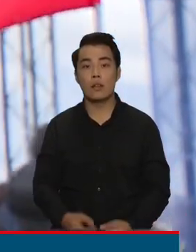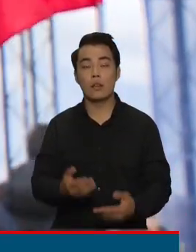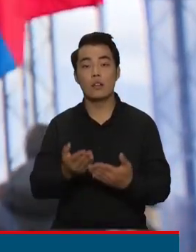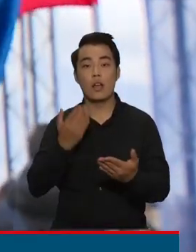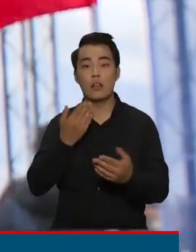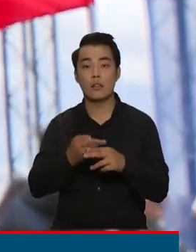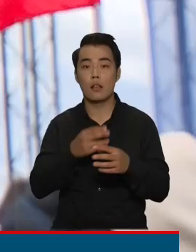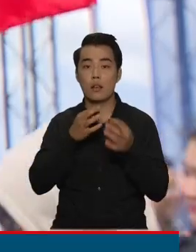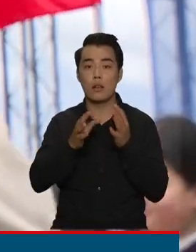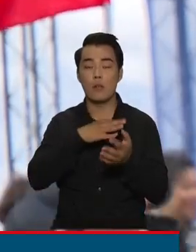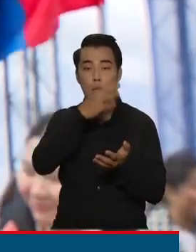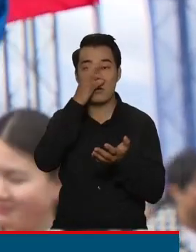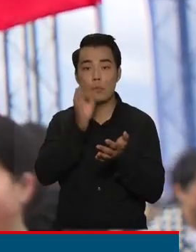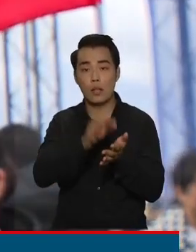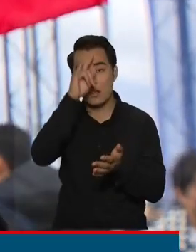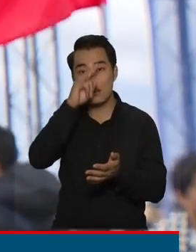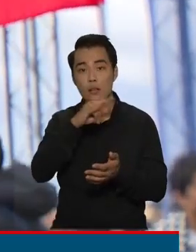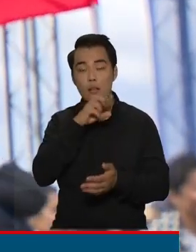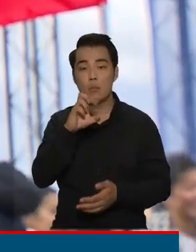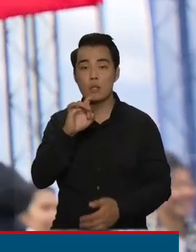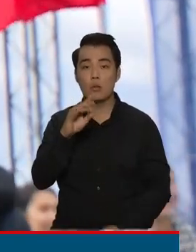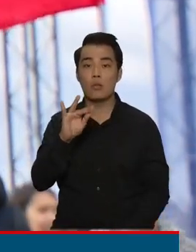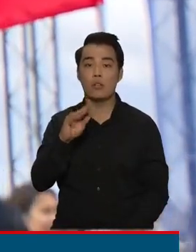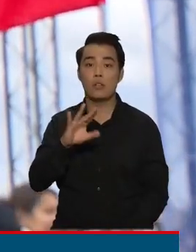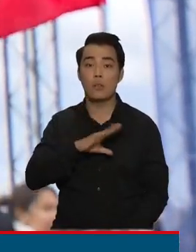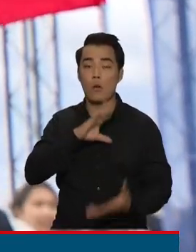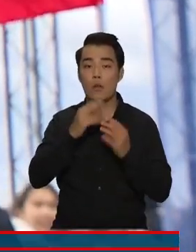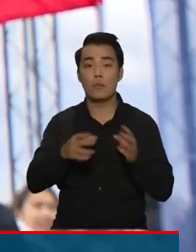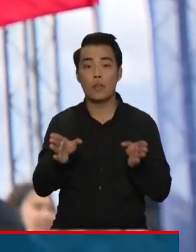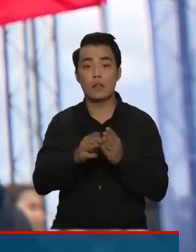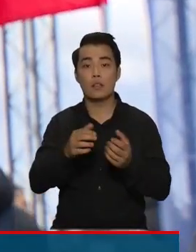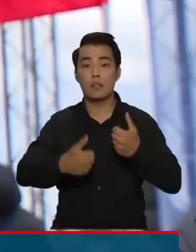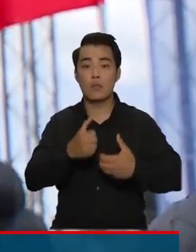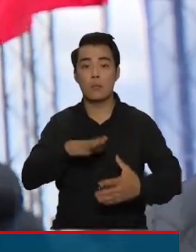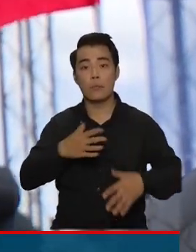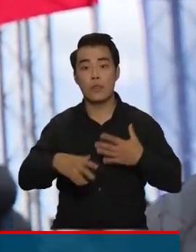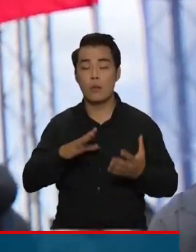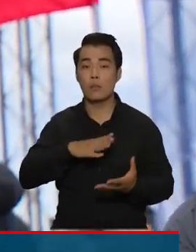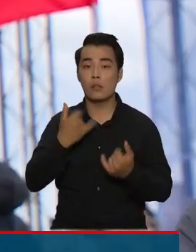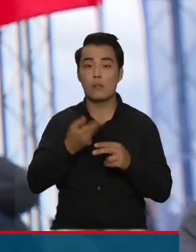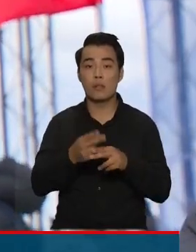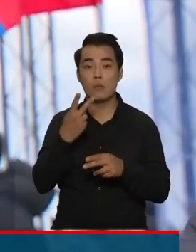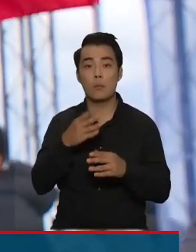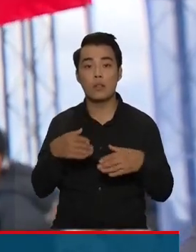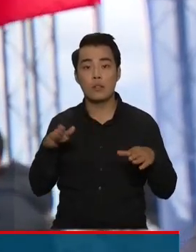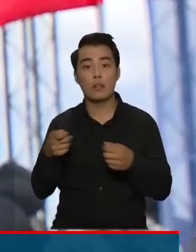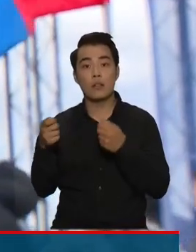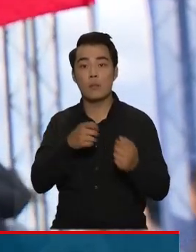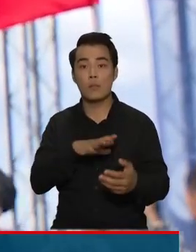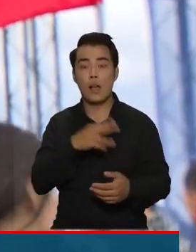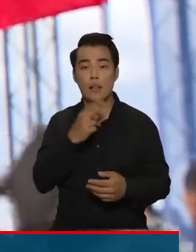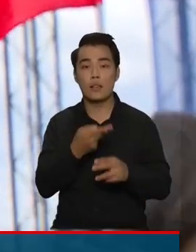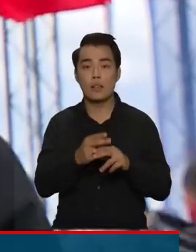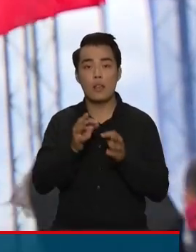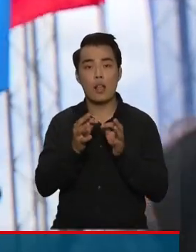Раньше мы обменивались опытом с казахстанскими беркучи. Также проводили совместные тренировки. На этот турнир мы привезли 2 птиц, потому что Астана